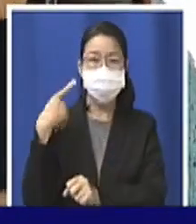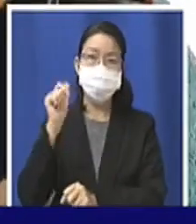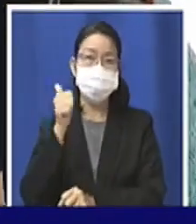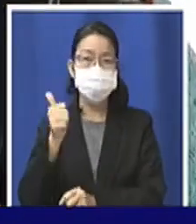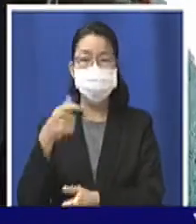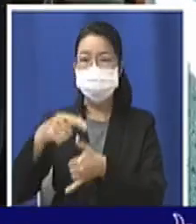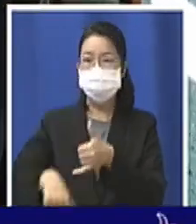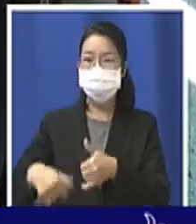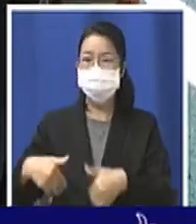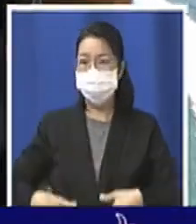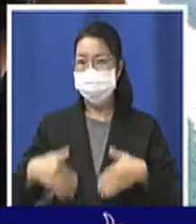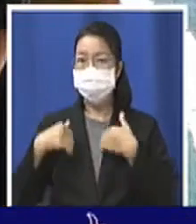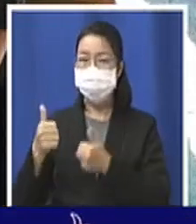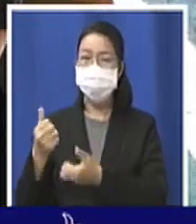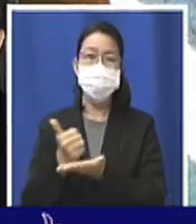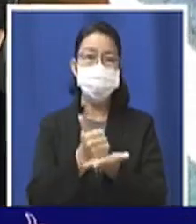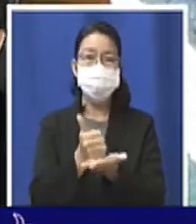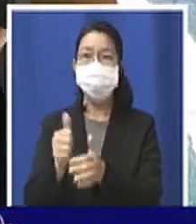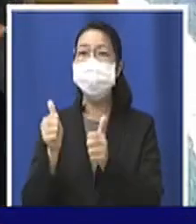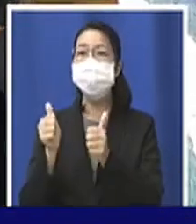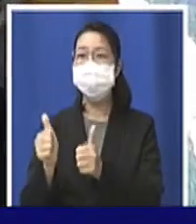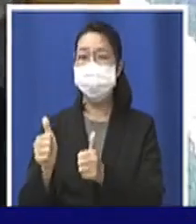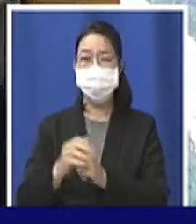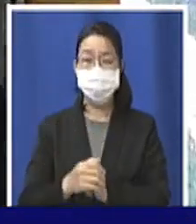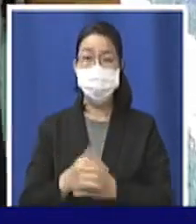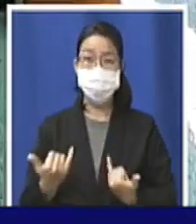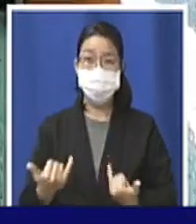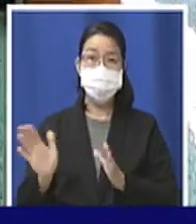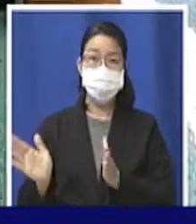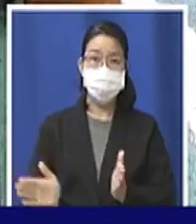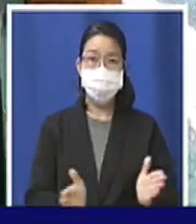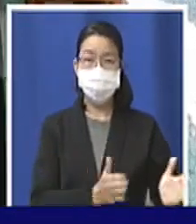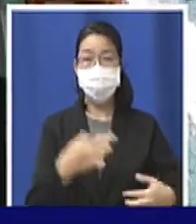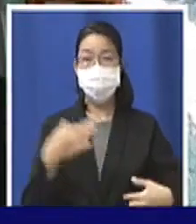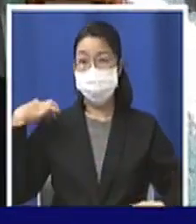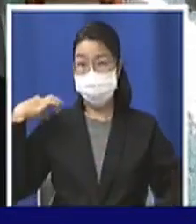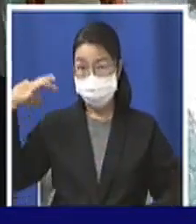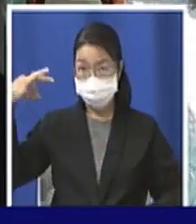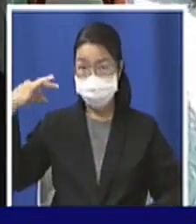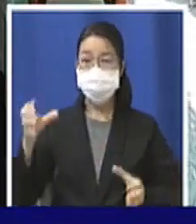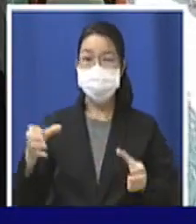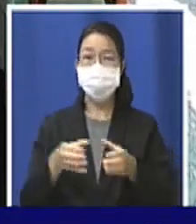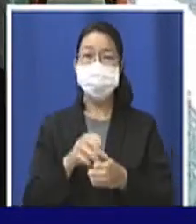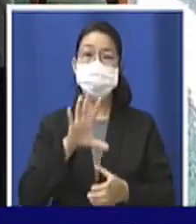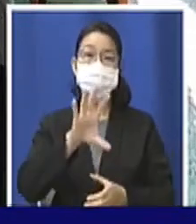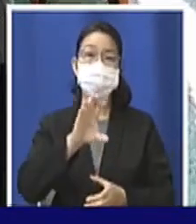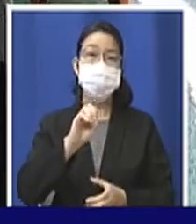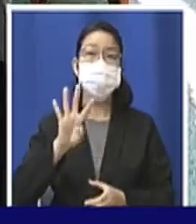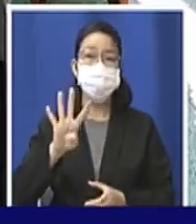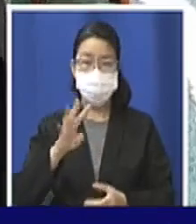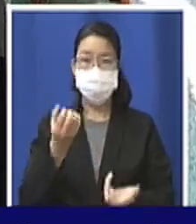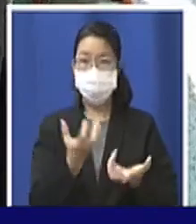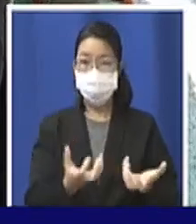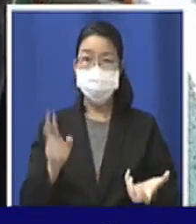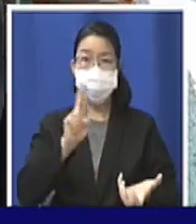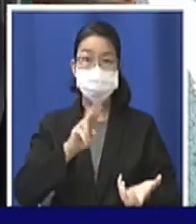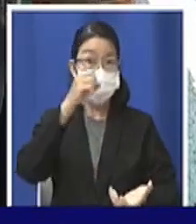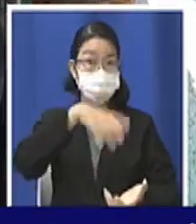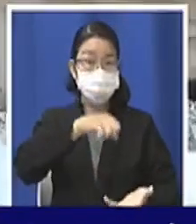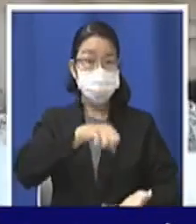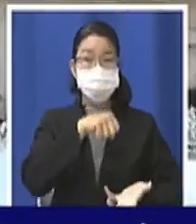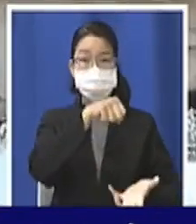นนะคะเพื่อสังคมโดยรวมค่ะจากนั้นนะคะจิตอาสา904ก็ได้มีการนำสิ่งของเครื่องอุปโภคบริโภคที่จำเป็นนะคะ